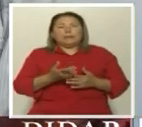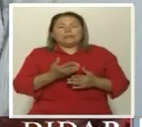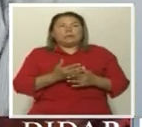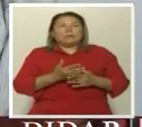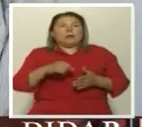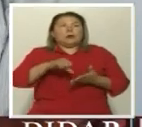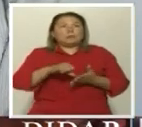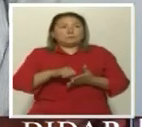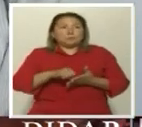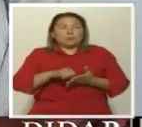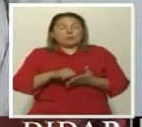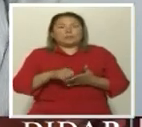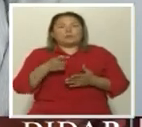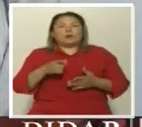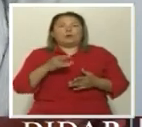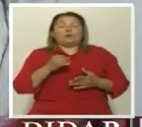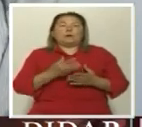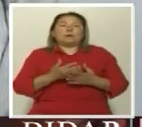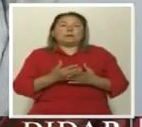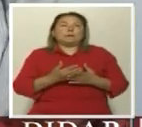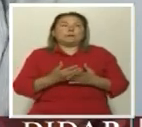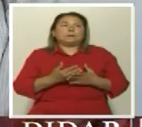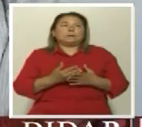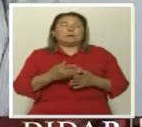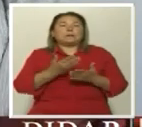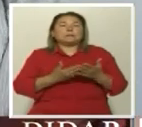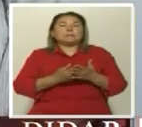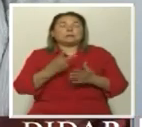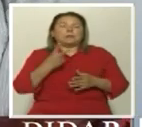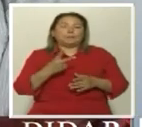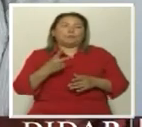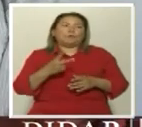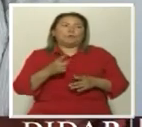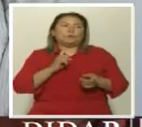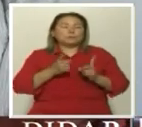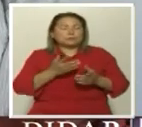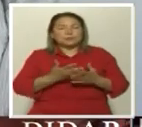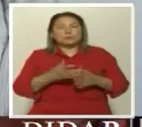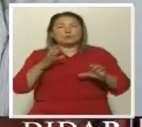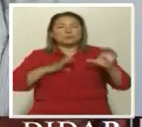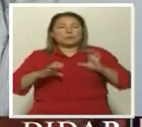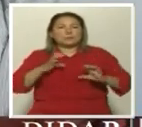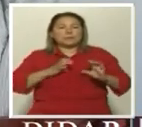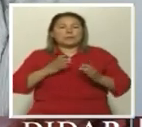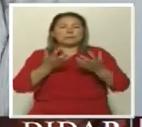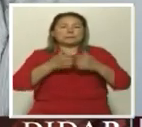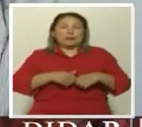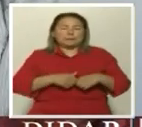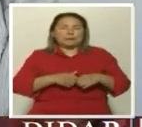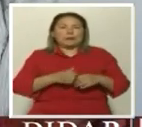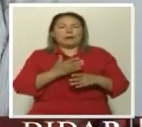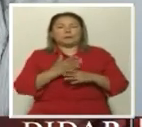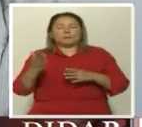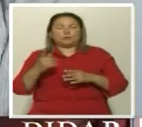көшбасшылардың қатысуымен студенттік кеңесі құрылады. Биыл студенттік кеңестің 2 отырысын өткізуді және де белсенді студенттердің санын